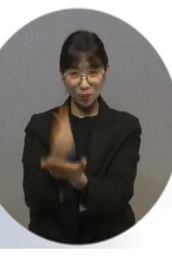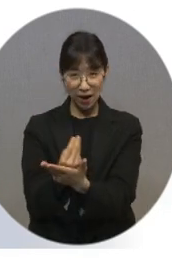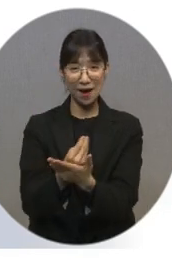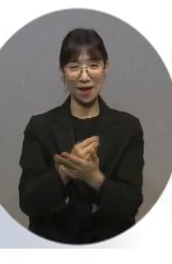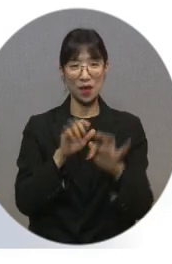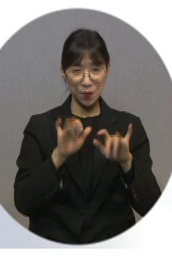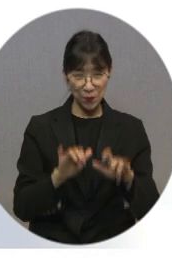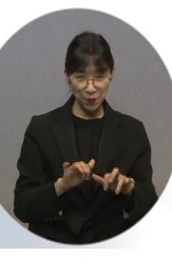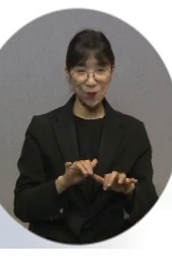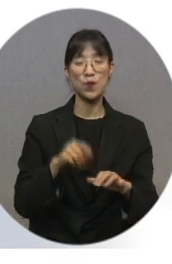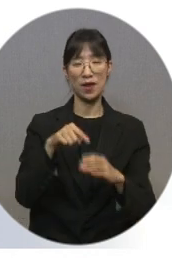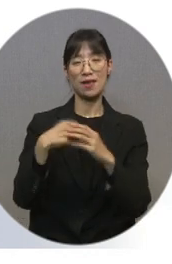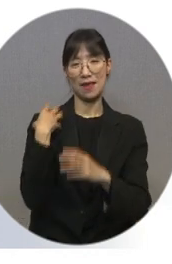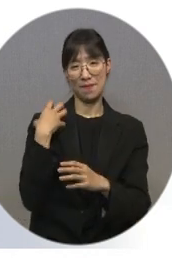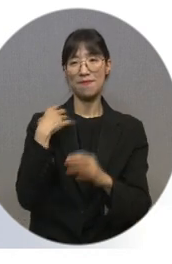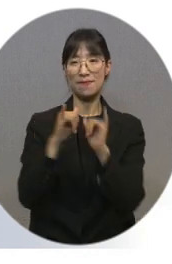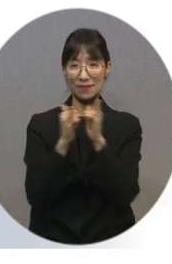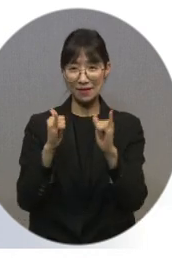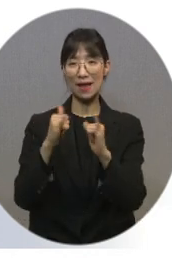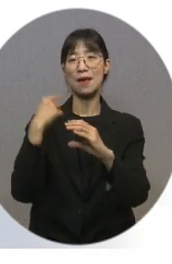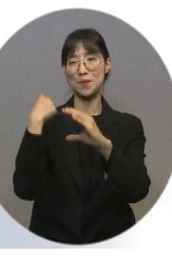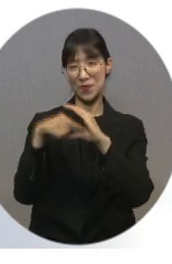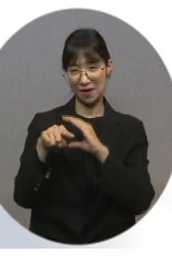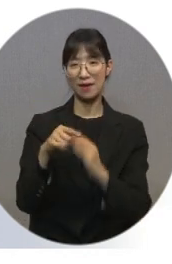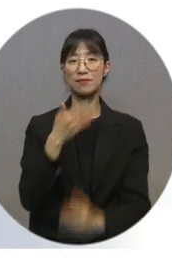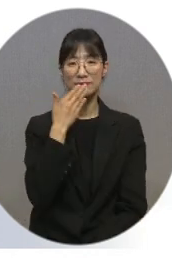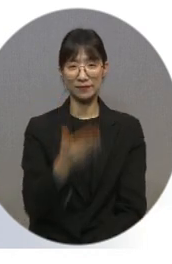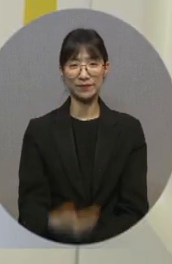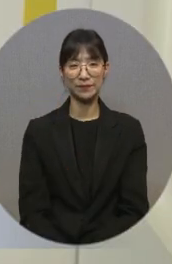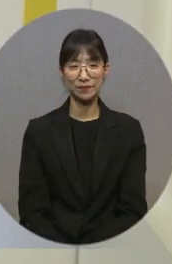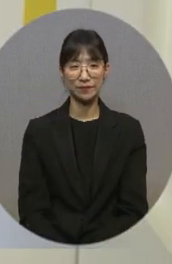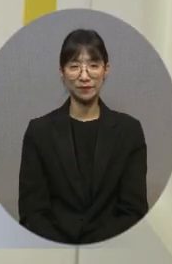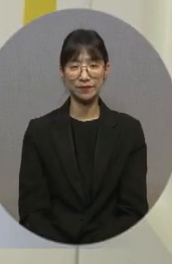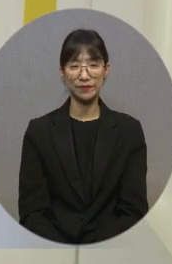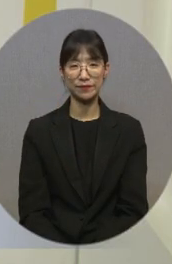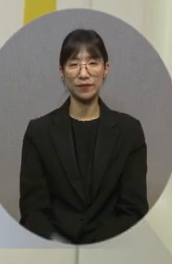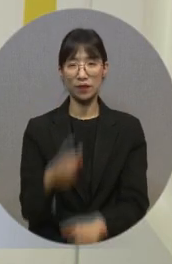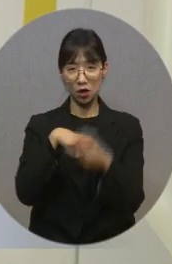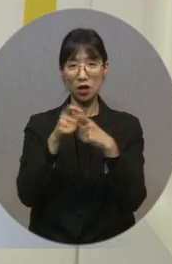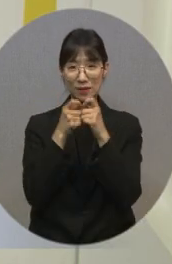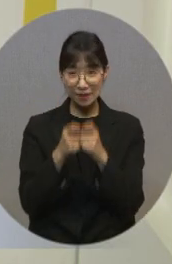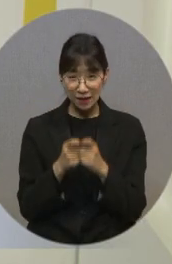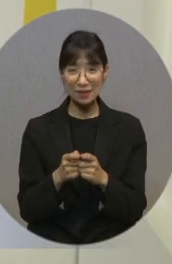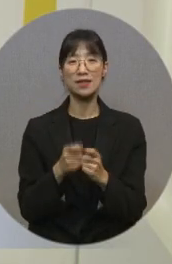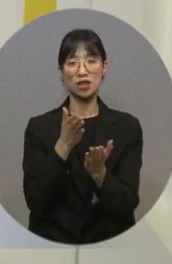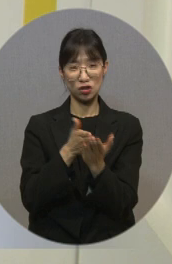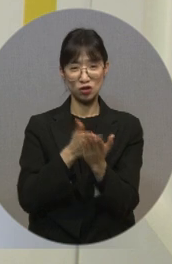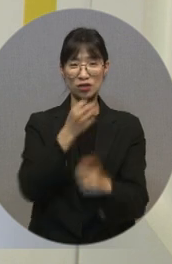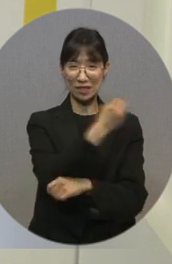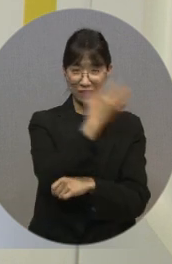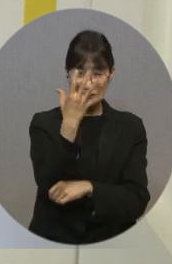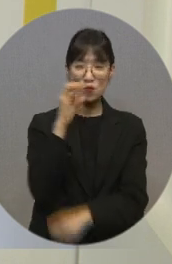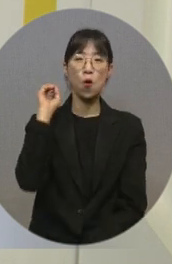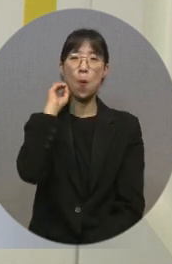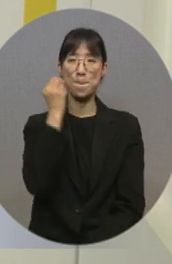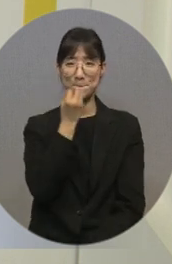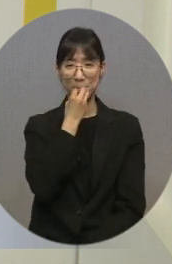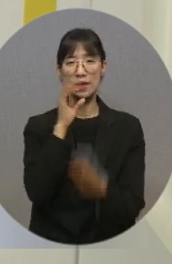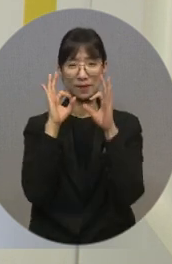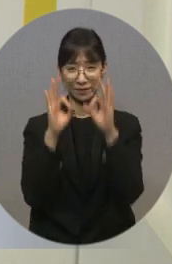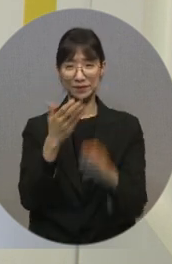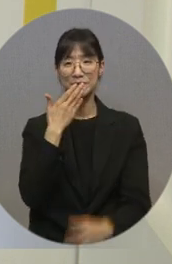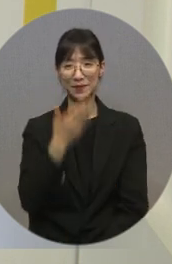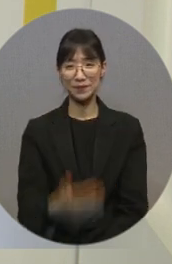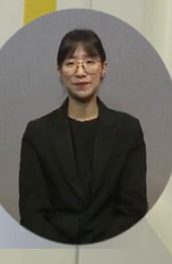작성 후 담당자 전자 우편으로 접수하면 됩니다 더 자세한 뉴스는 장애인 신문과 웰페어 뉴스 홈페이지를